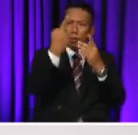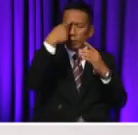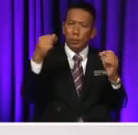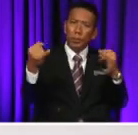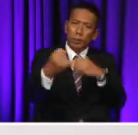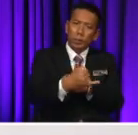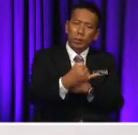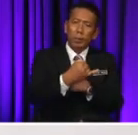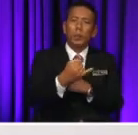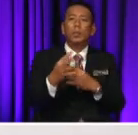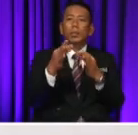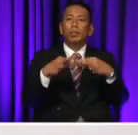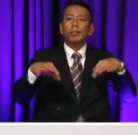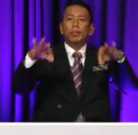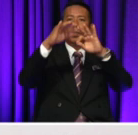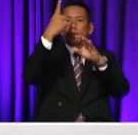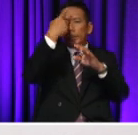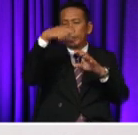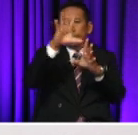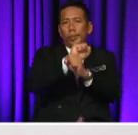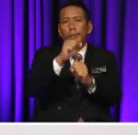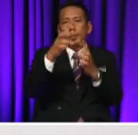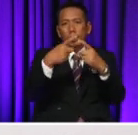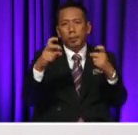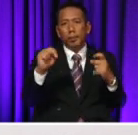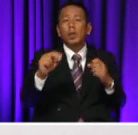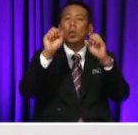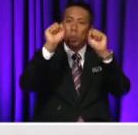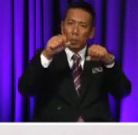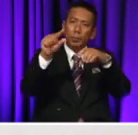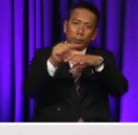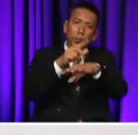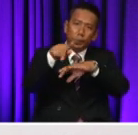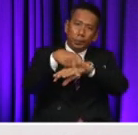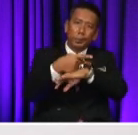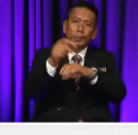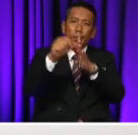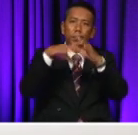untuk mendapat satu keputusan yang boleh digunakan